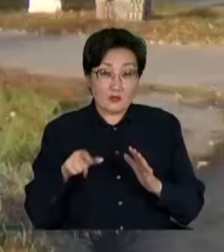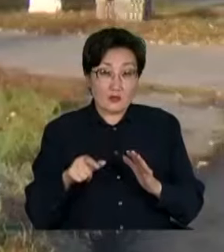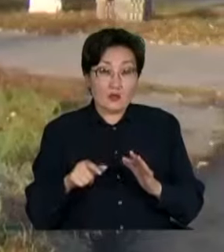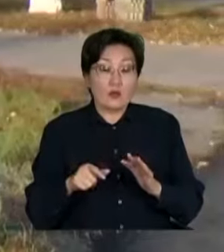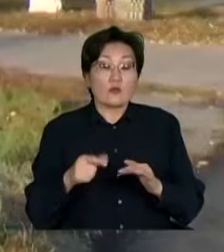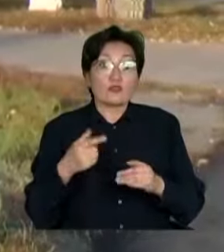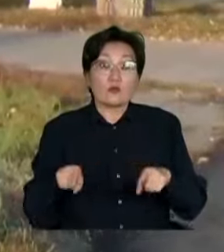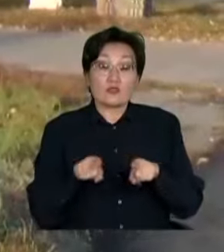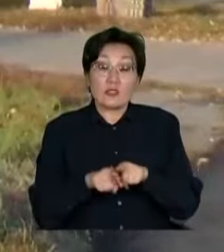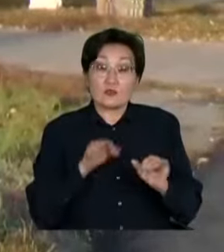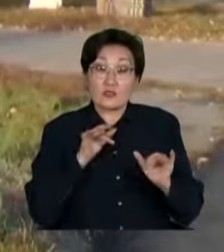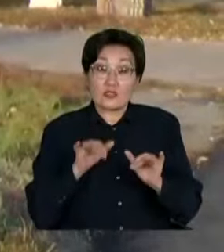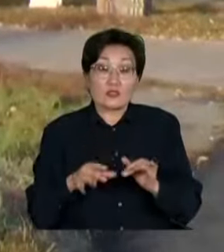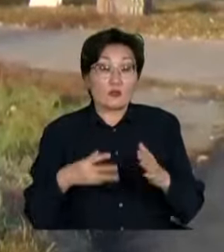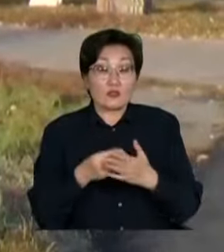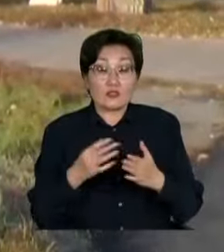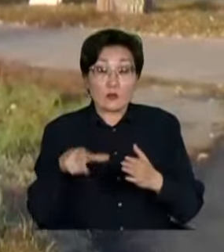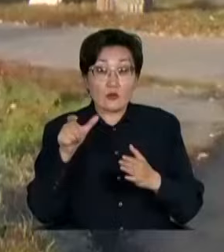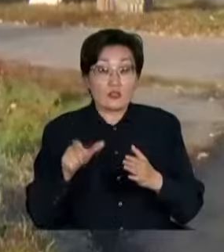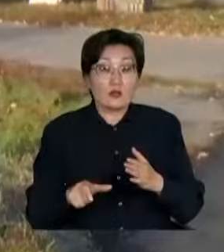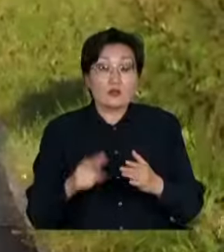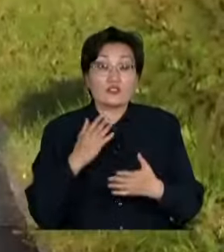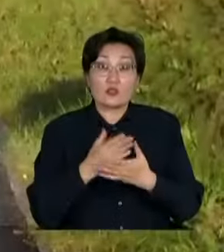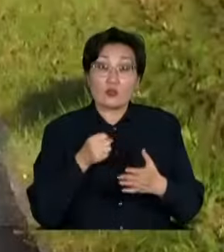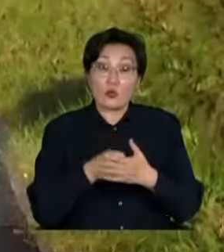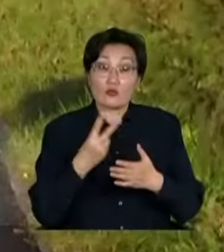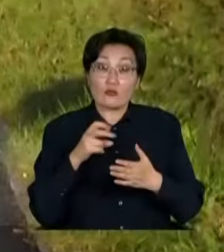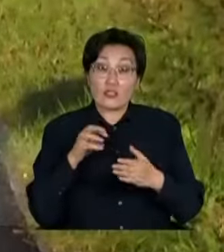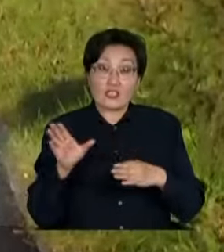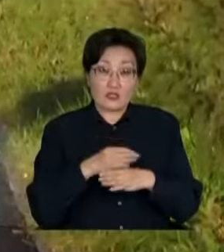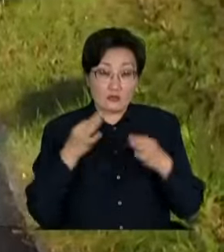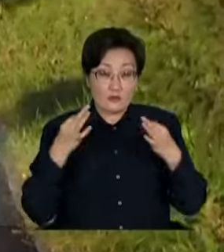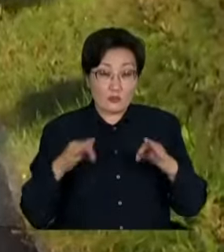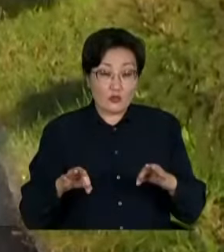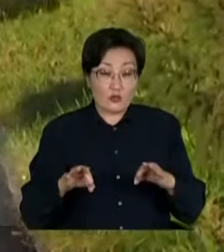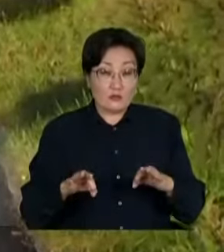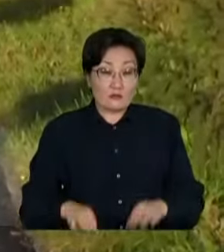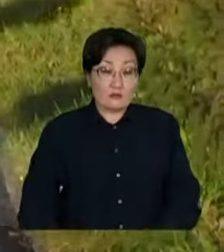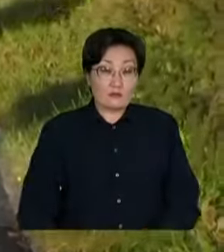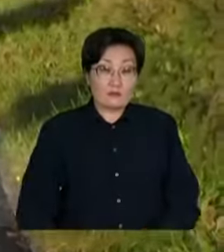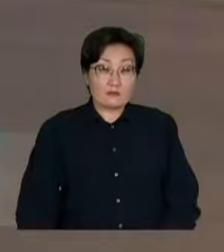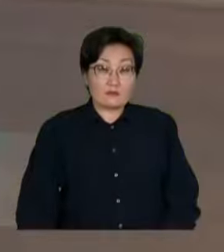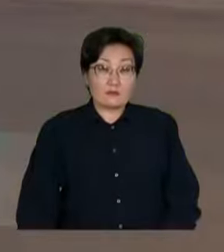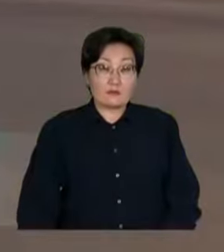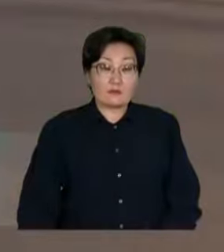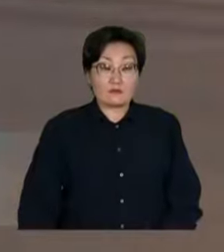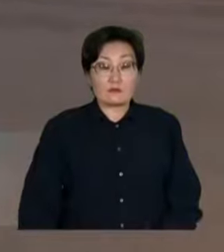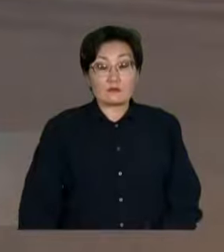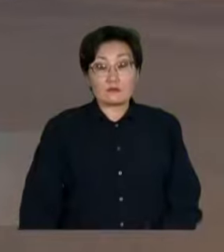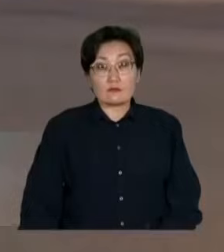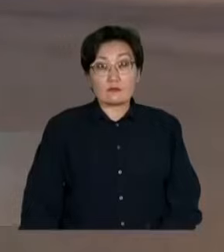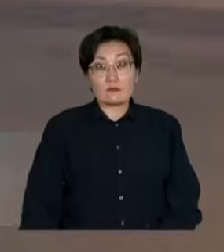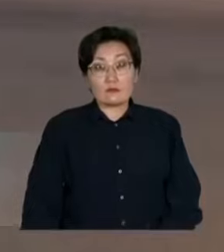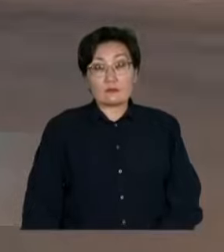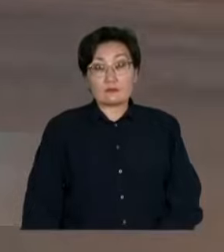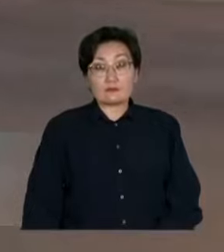увлечённым в подобных действиях неплательщикам элементов грозит до 2 лет лишения свободы нурли амати Любаев телеканал Алматы